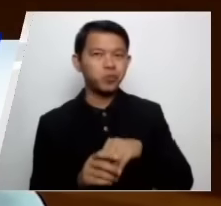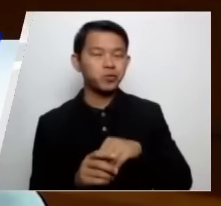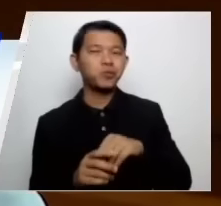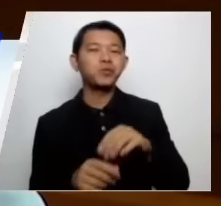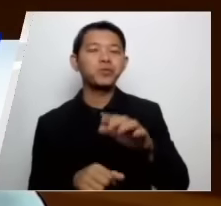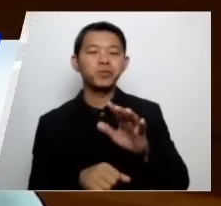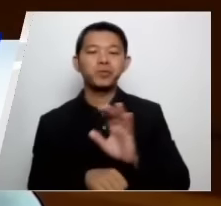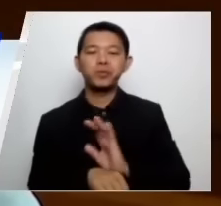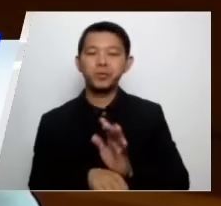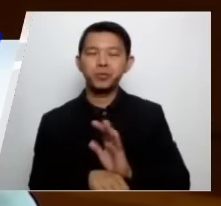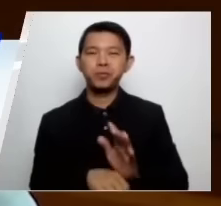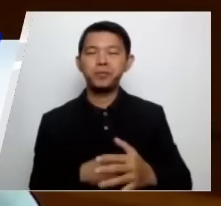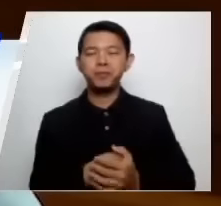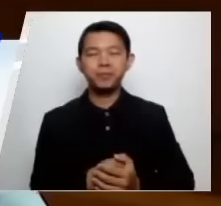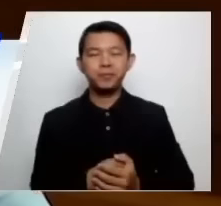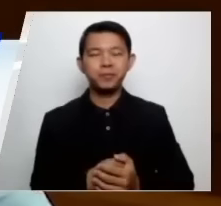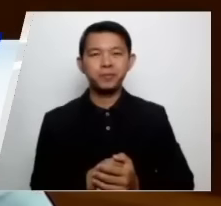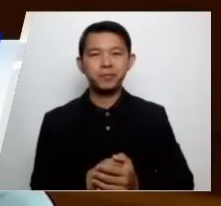sinabi ko na